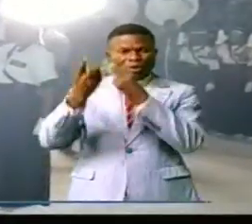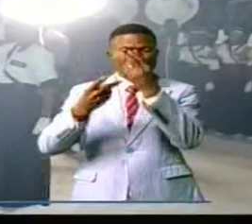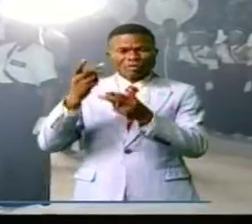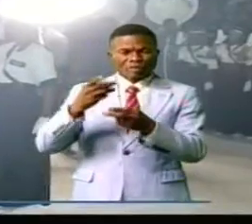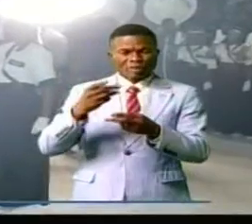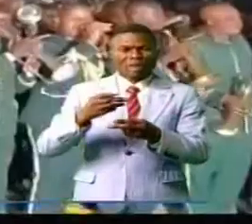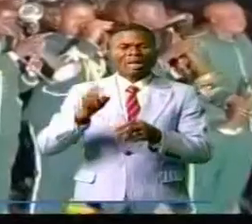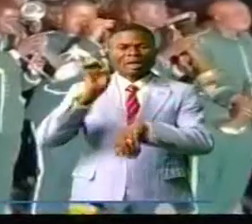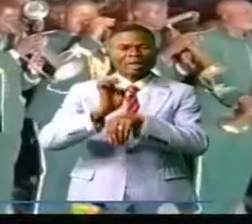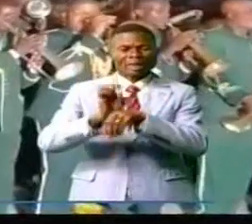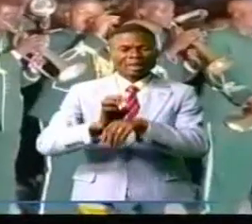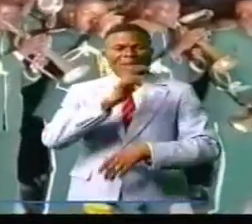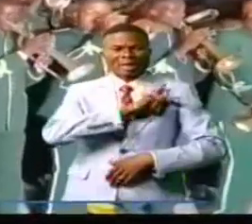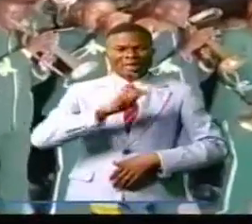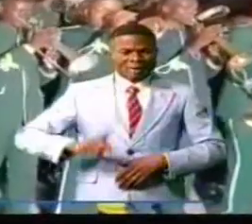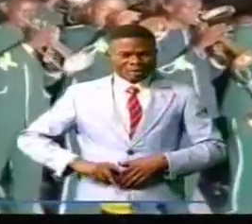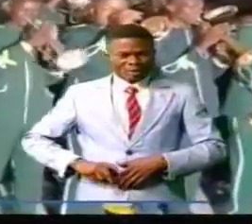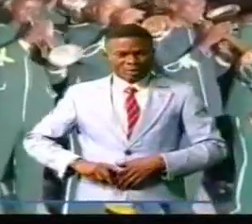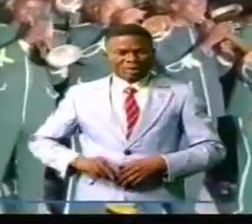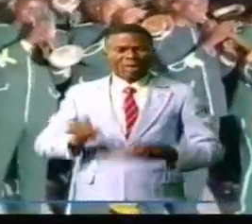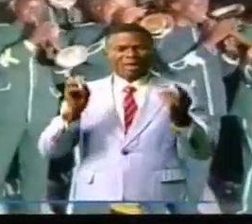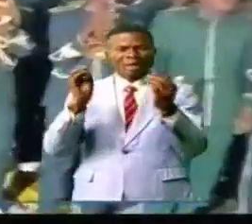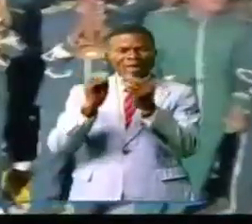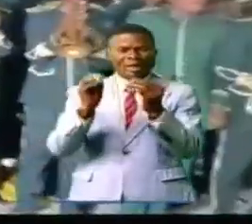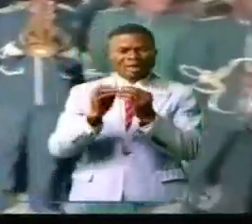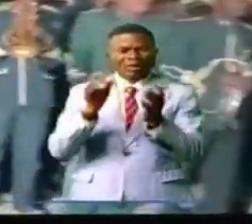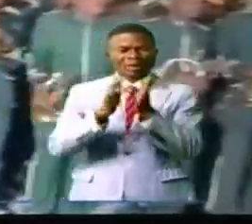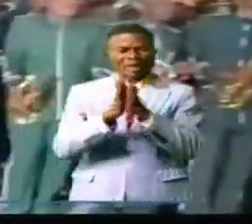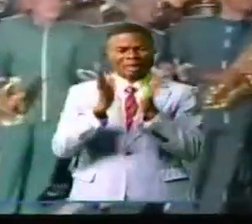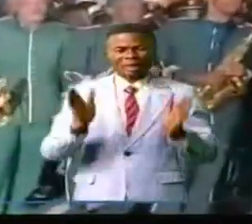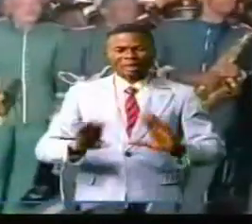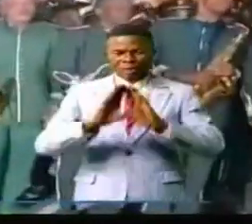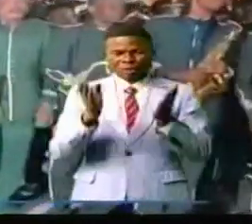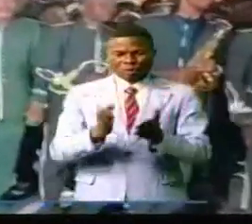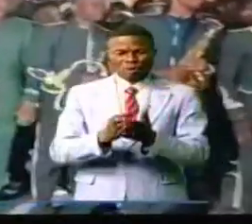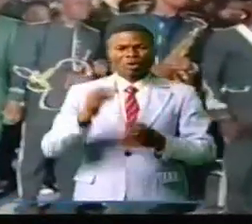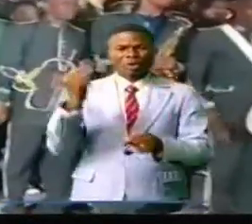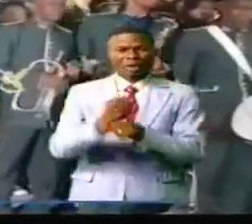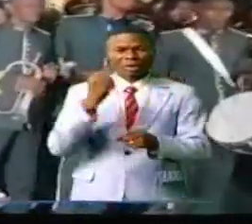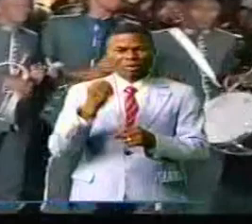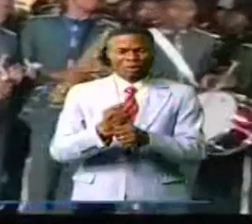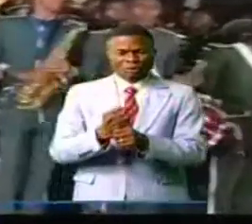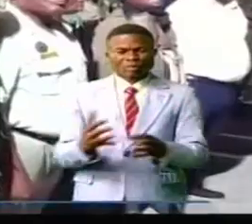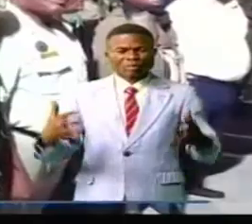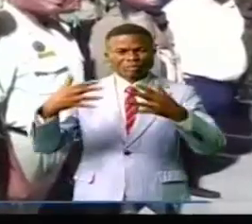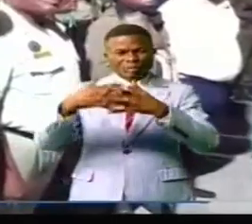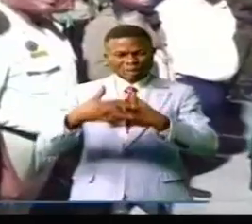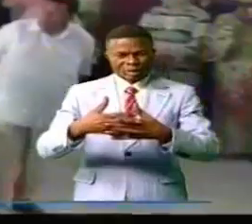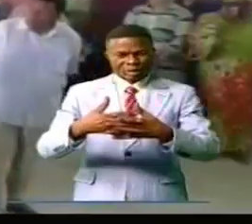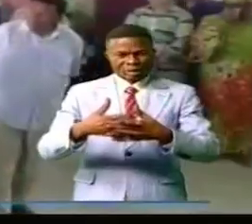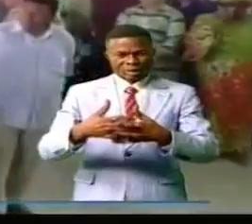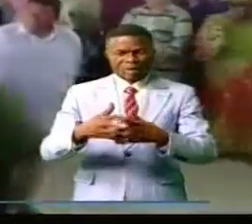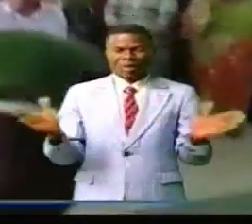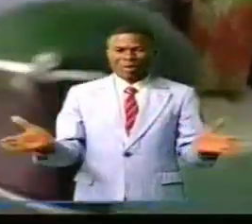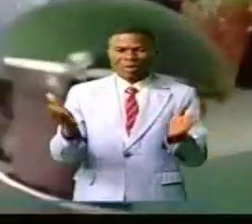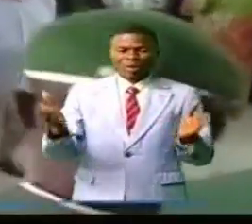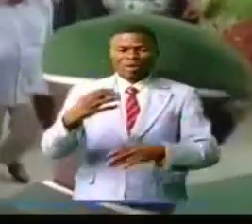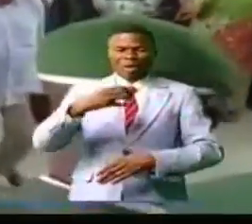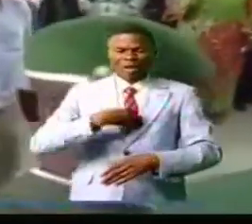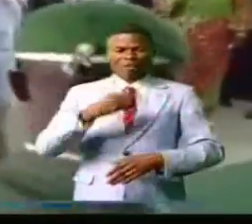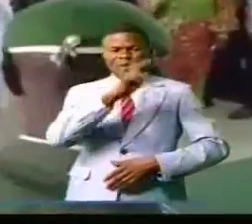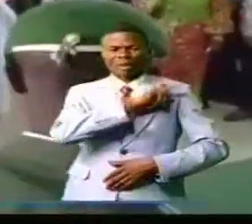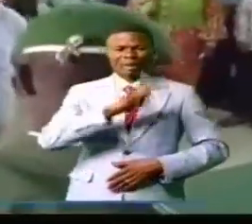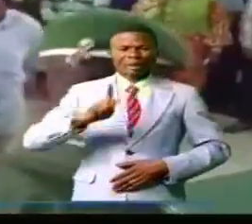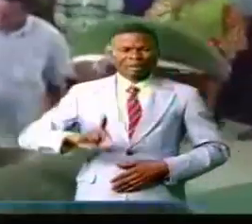paroisses kimbanguistes pour aller à la rencontre des fidèles. C'est une mission de redynamisation et d'affermissement de la foi